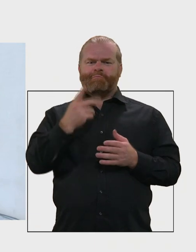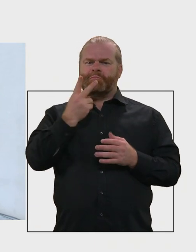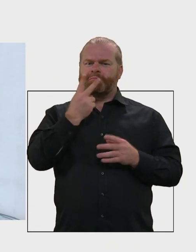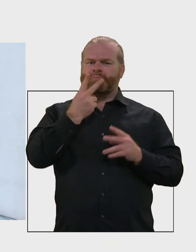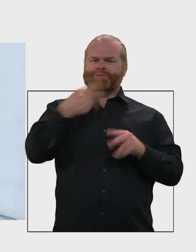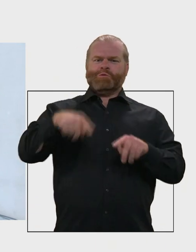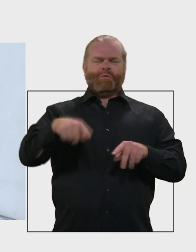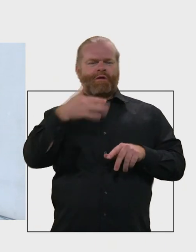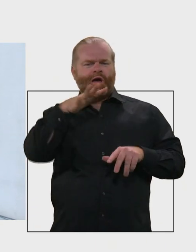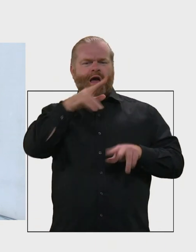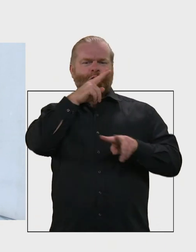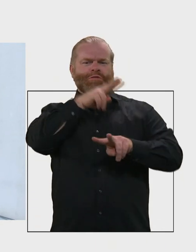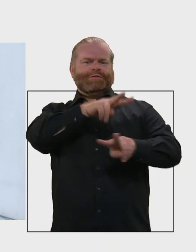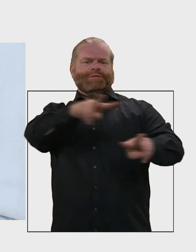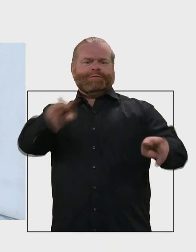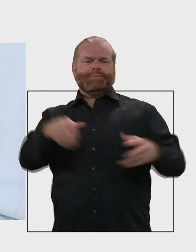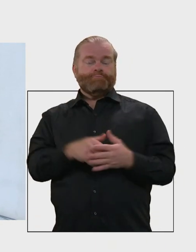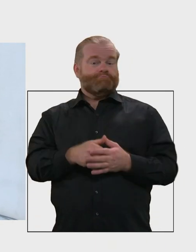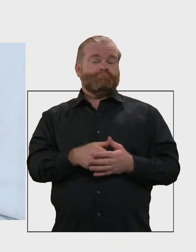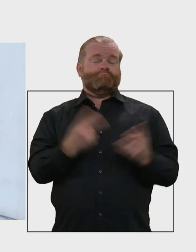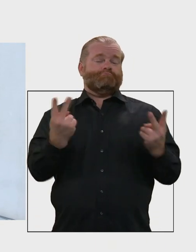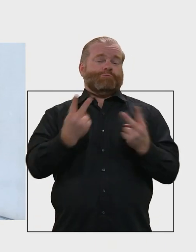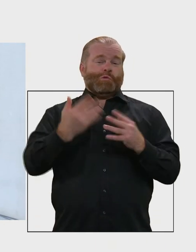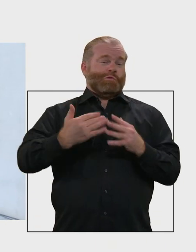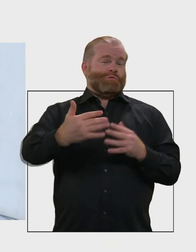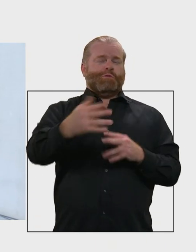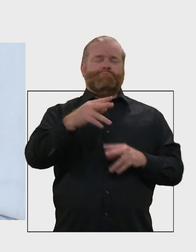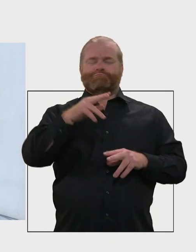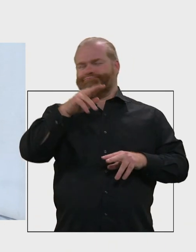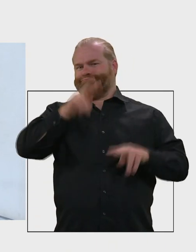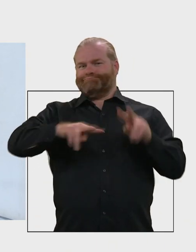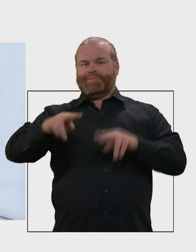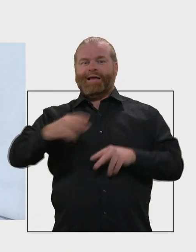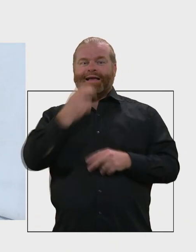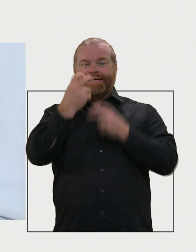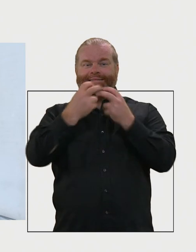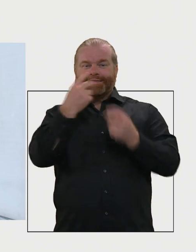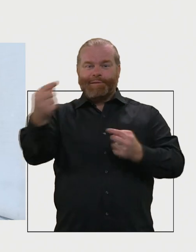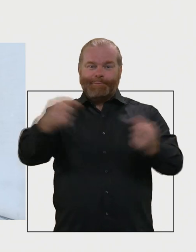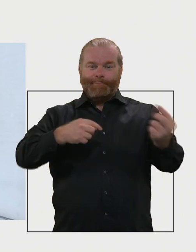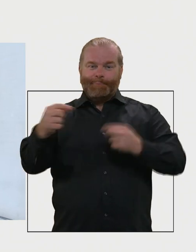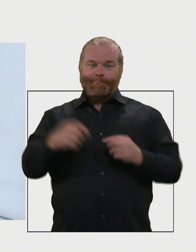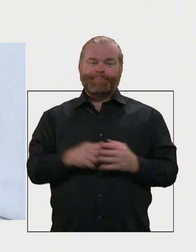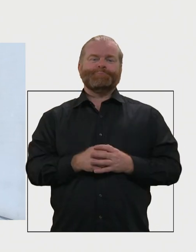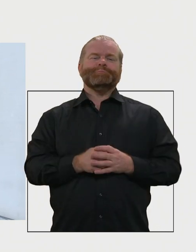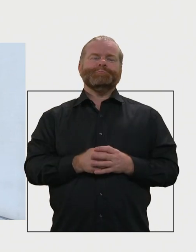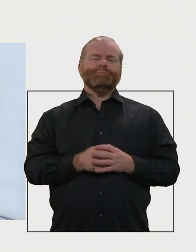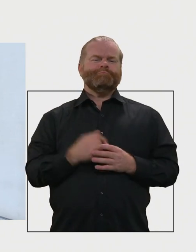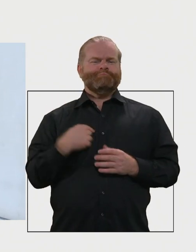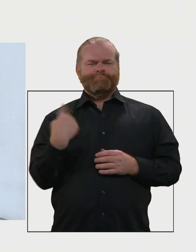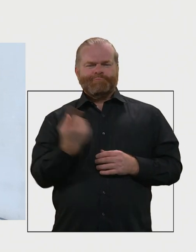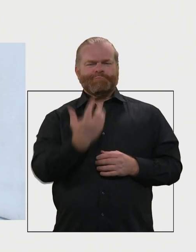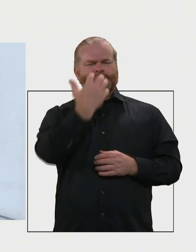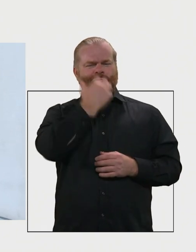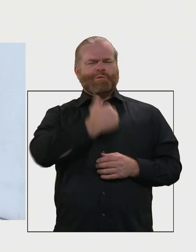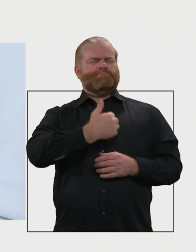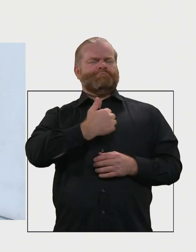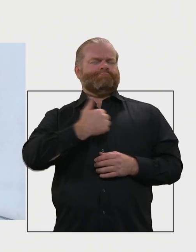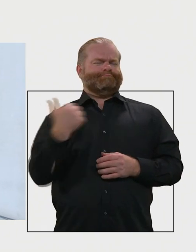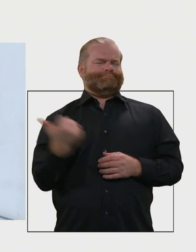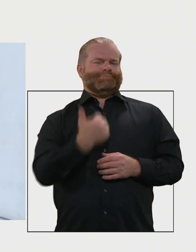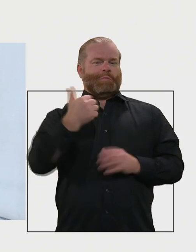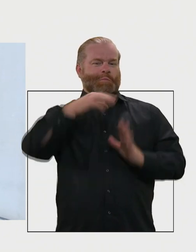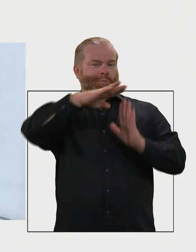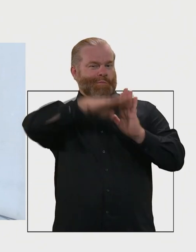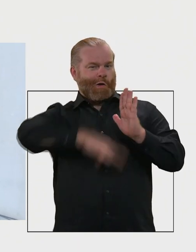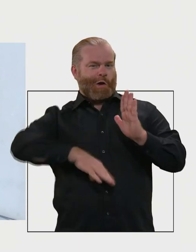für Sie ein wunderbares Programm machen. Wir alle wollen Ihnen einen besonderen Ort bieten. Wir alle wollen, dass Sie über uns